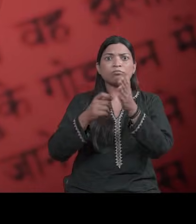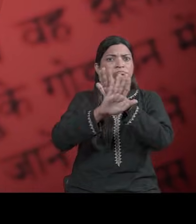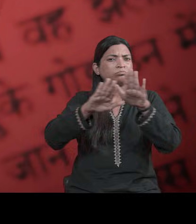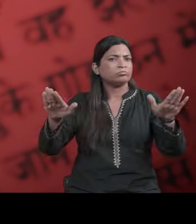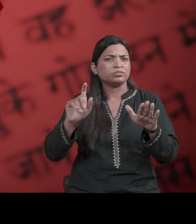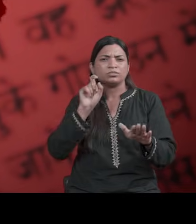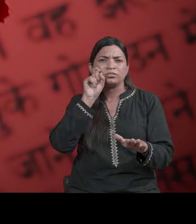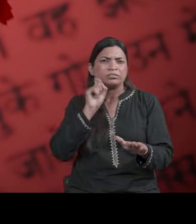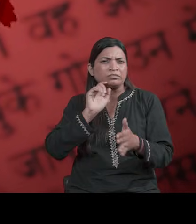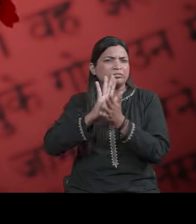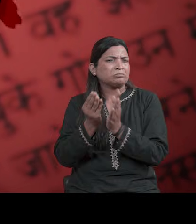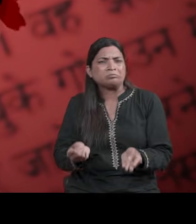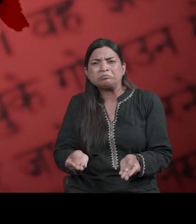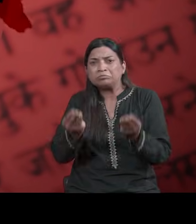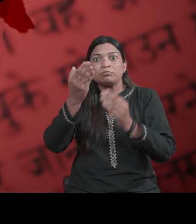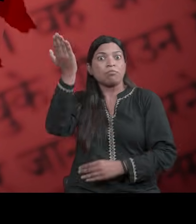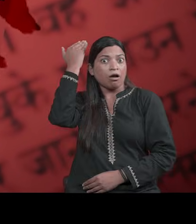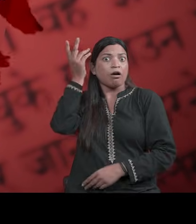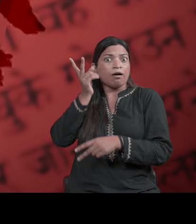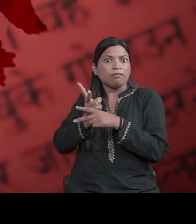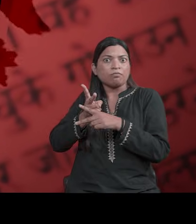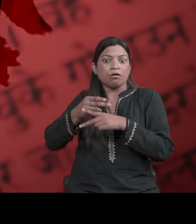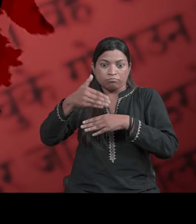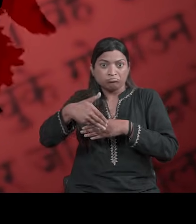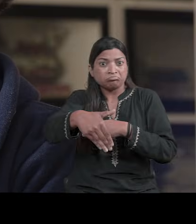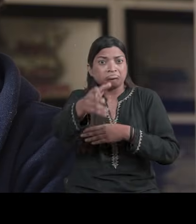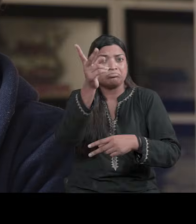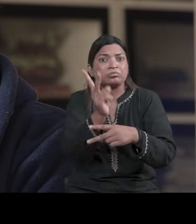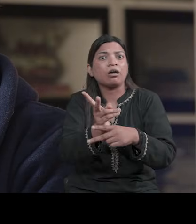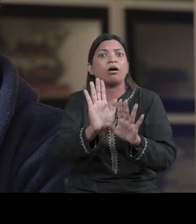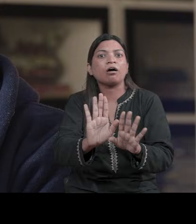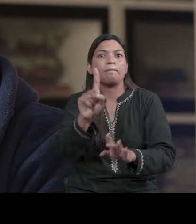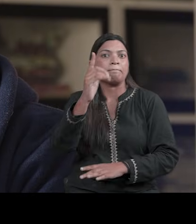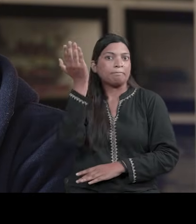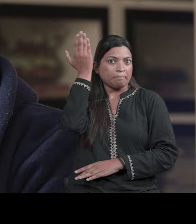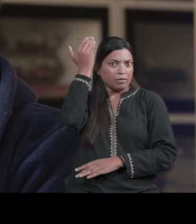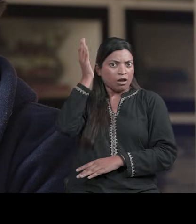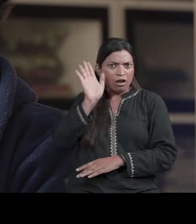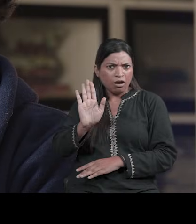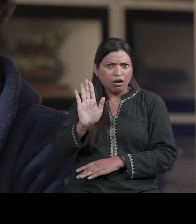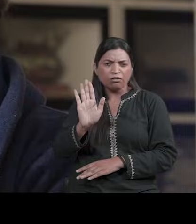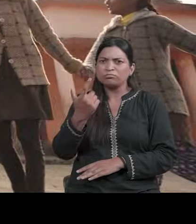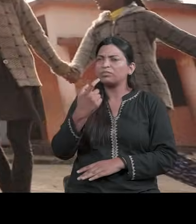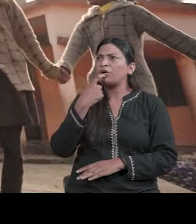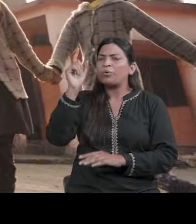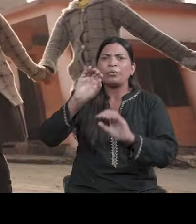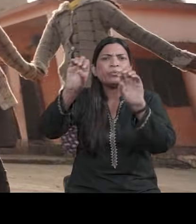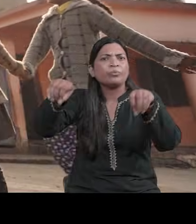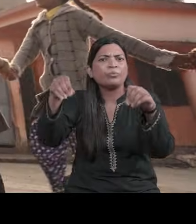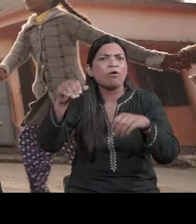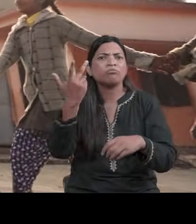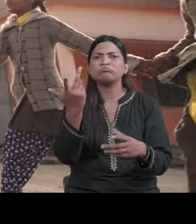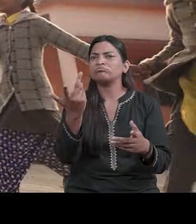होते थे, अभी भी होते, अब वो रजिस्टर होते हैं। पहले जब होते थे तो उन बच्चियों की कोई सुनवाई नहीं हो पाती